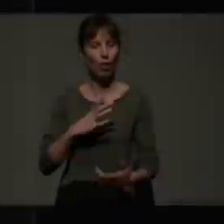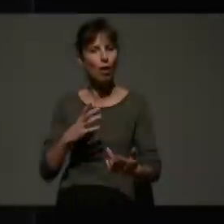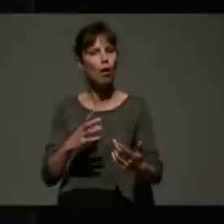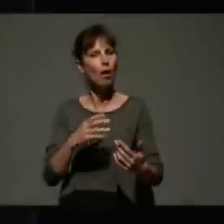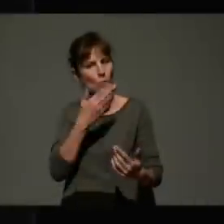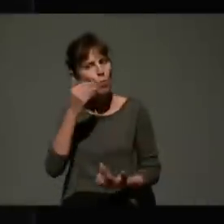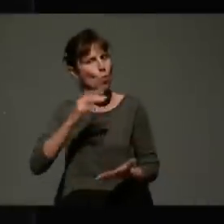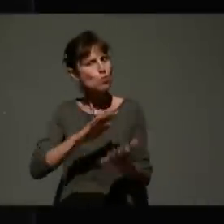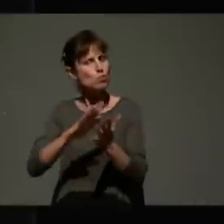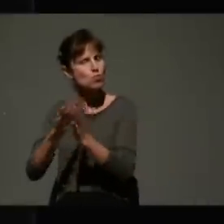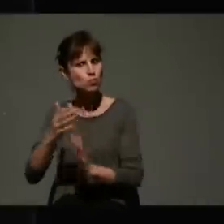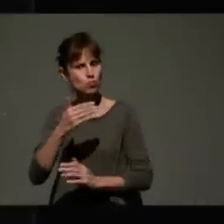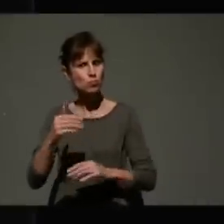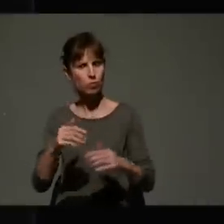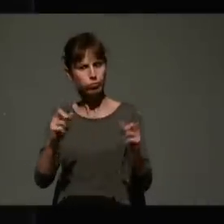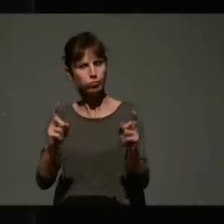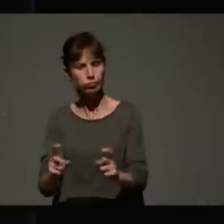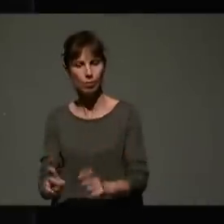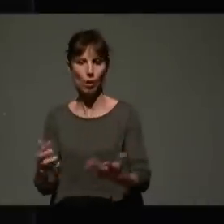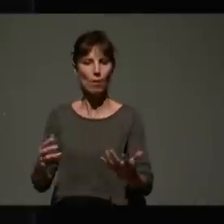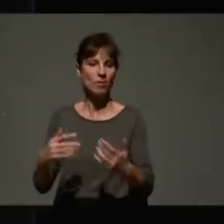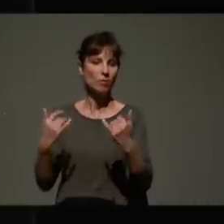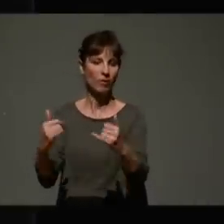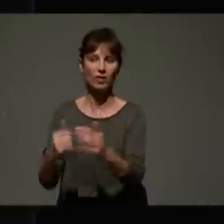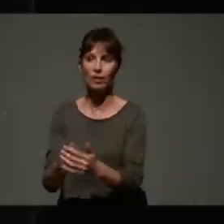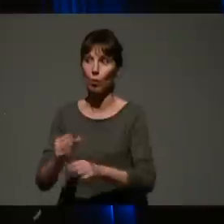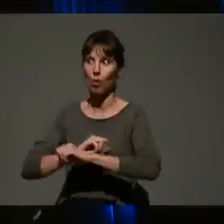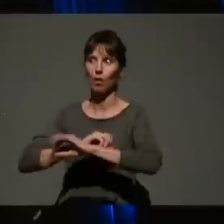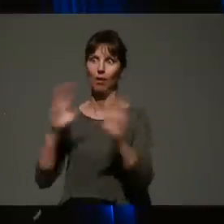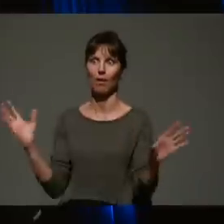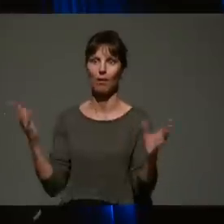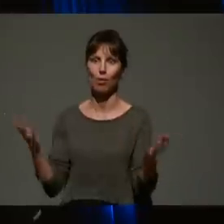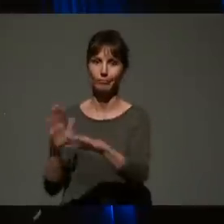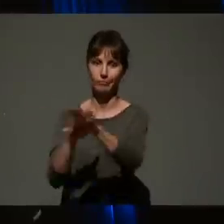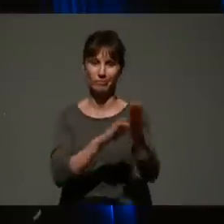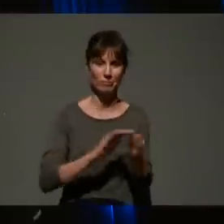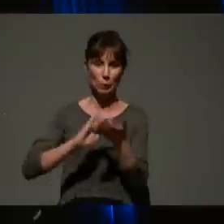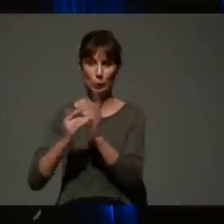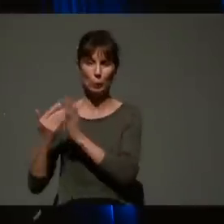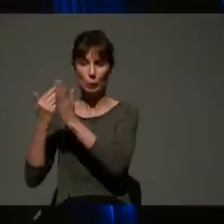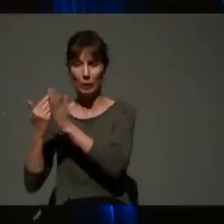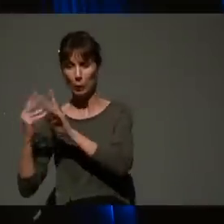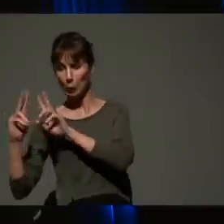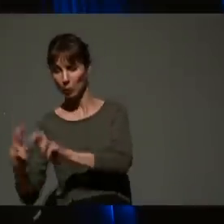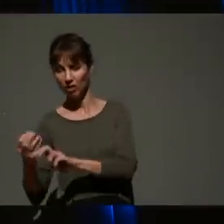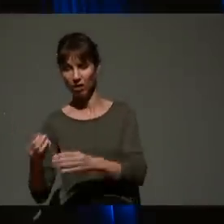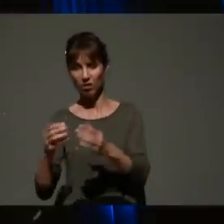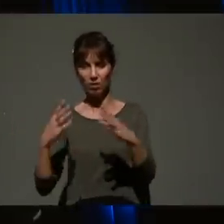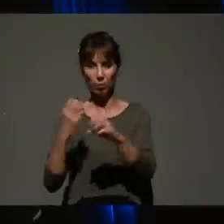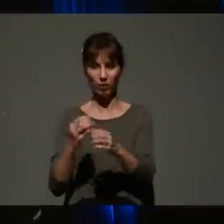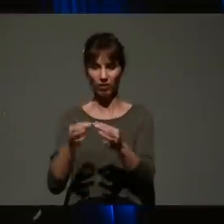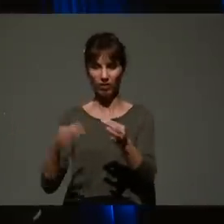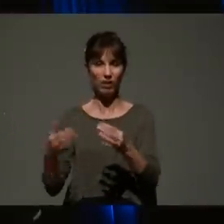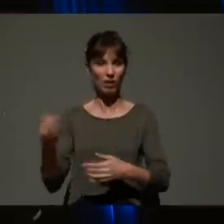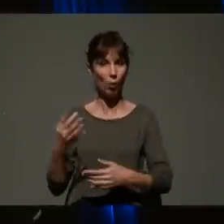Mais il faut que vous sachiez très clairement dans cette salle que toutes les études montrent que le dopage, ça concerne